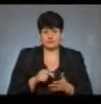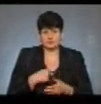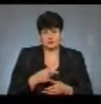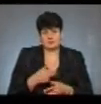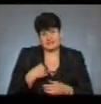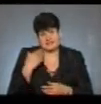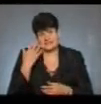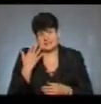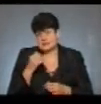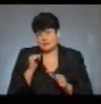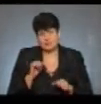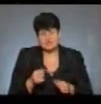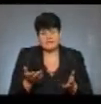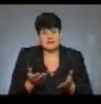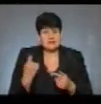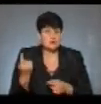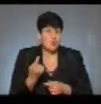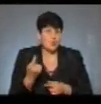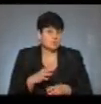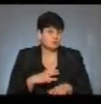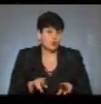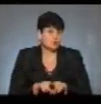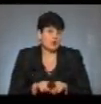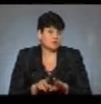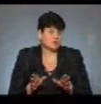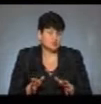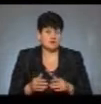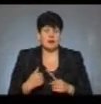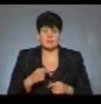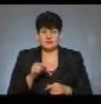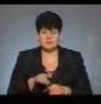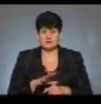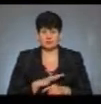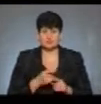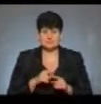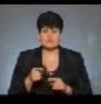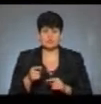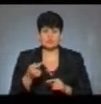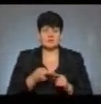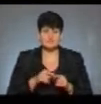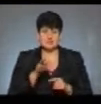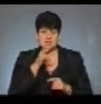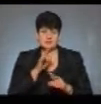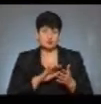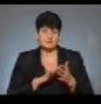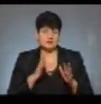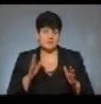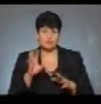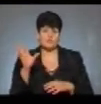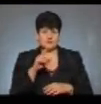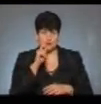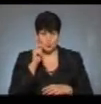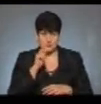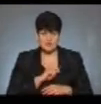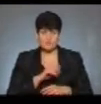здається. Можливо, в якійсь області було аналогічно, але так, як відбувалося в Тернополі в цей час, це було відзеркалення по всій